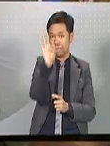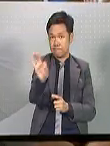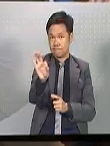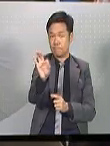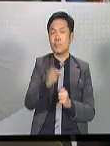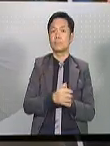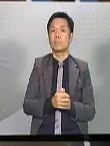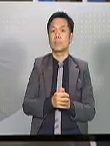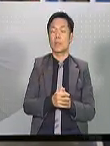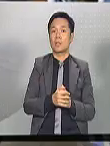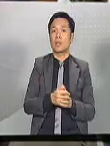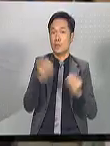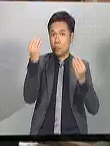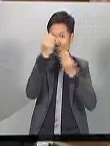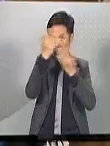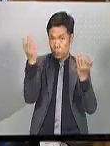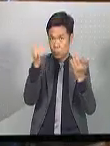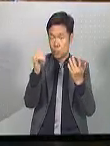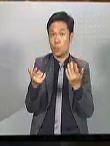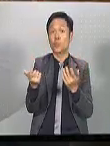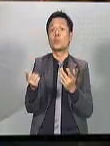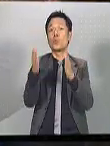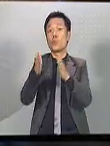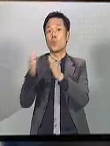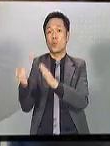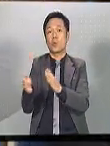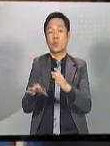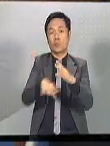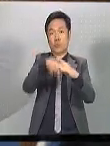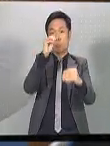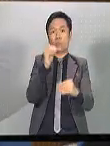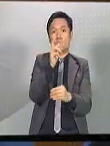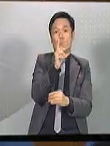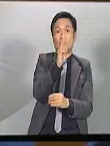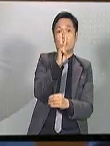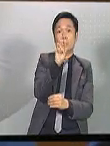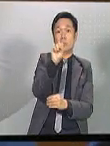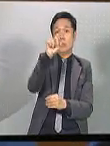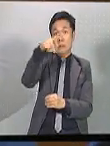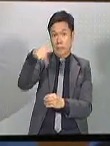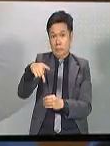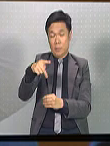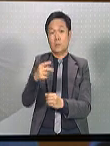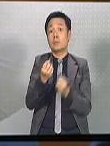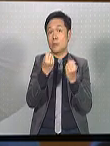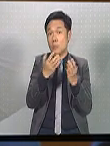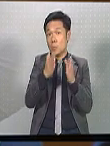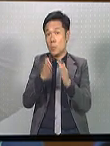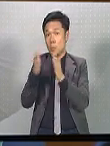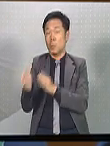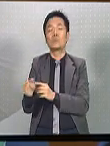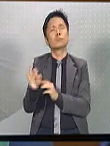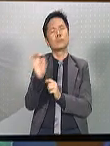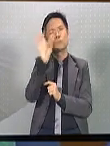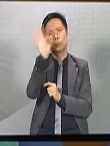Hai kemudahan untuk rakyat mengeluarkan uang dicetak dsb menerima banyak juga respon daripada rakyat ada yang